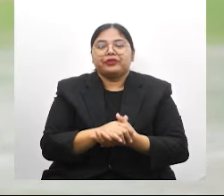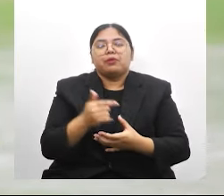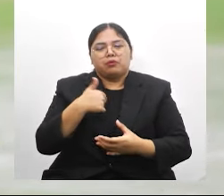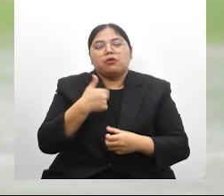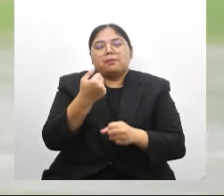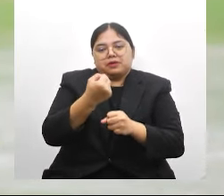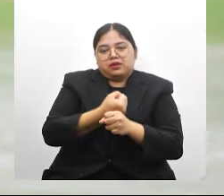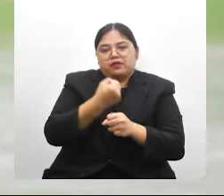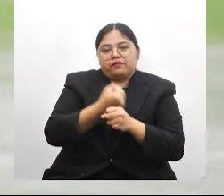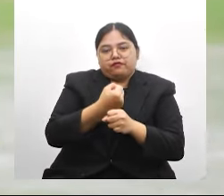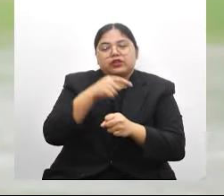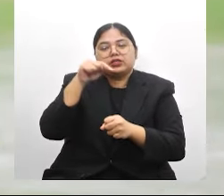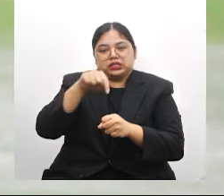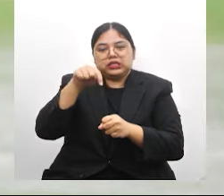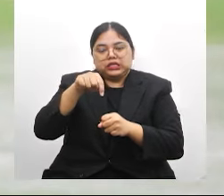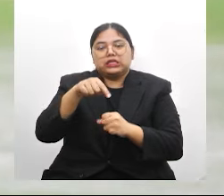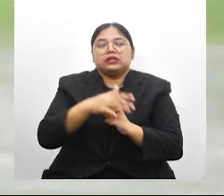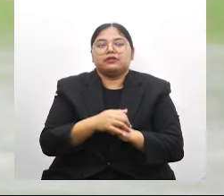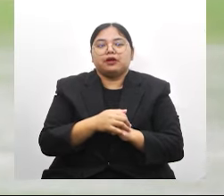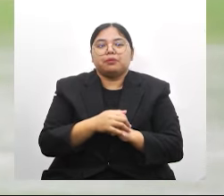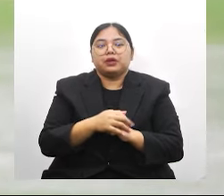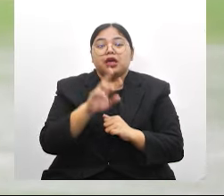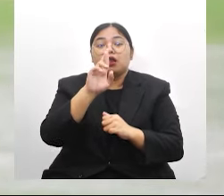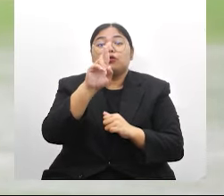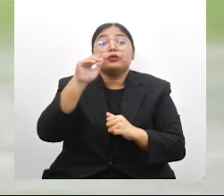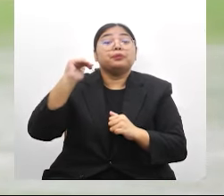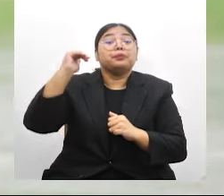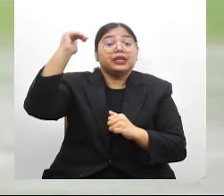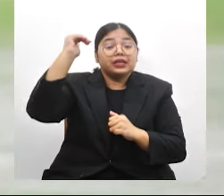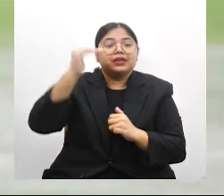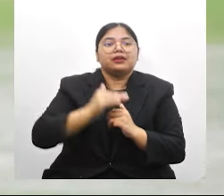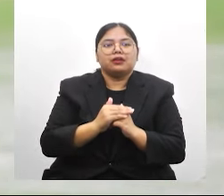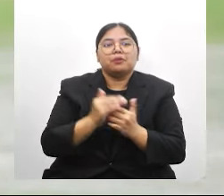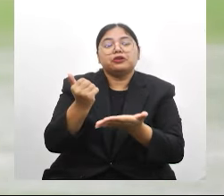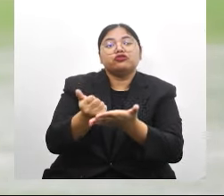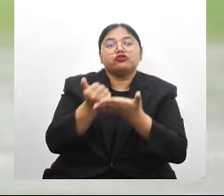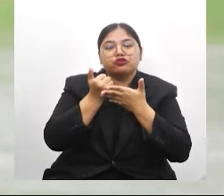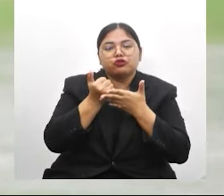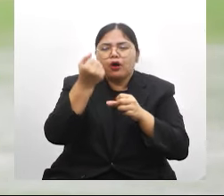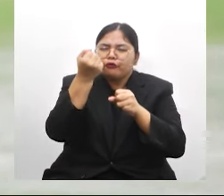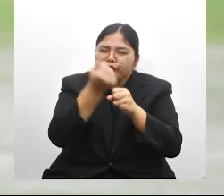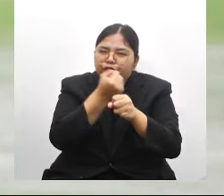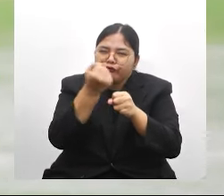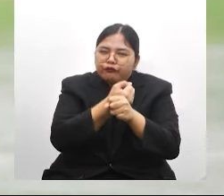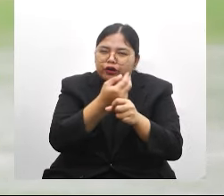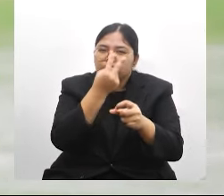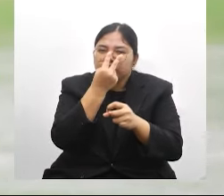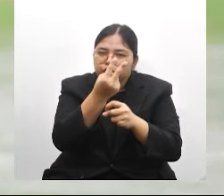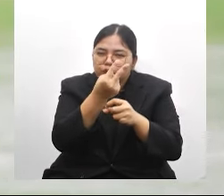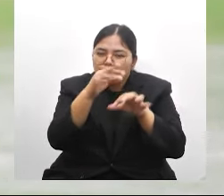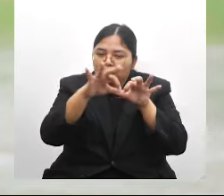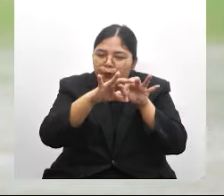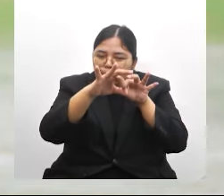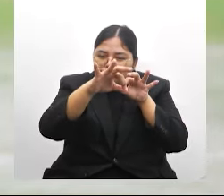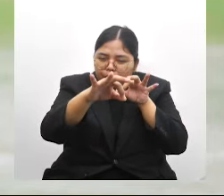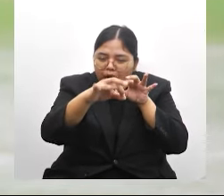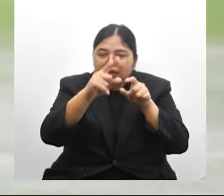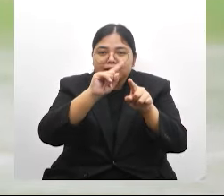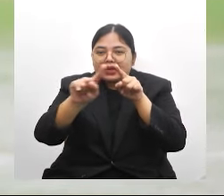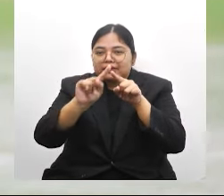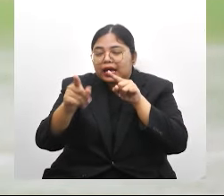จากที่นี่นะครับก็มีรุ่นพี่มาฝึกให้นะครับช่วยฝึกดู LINEดูระยะนะครับ